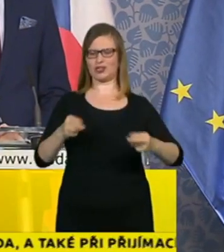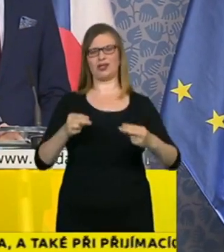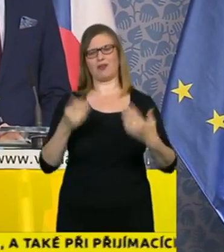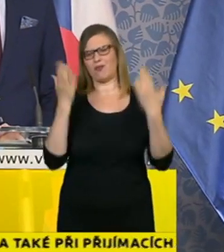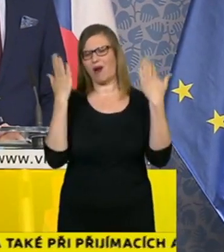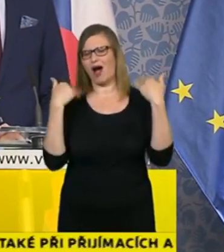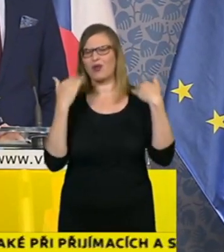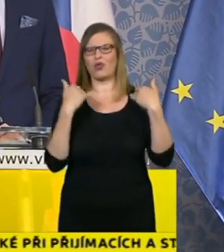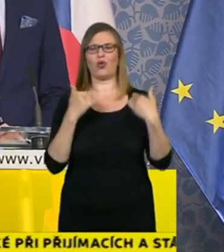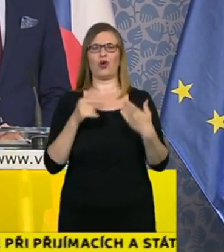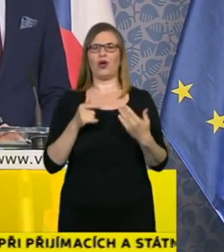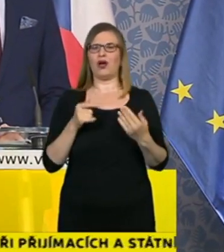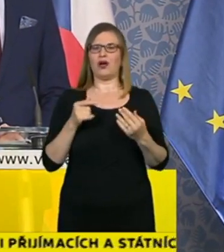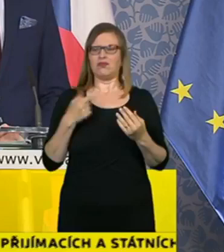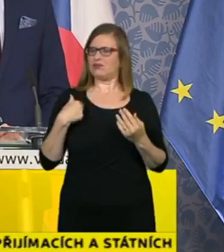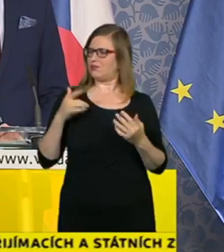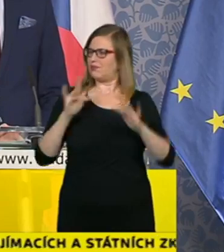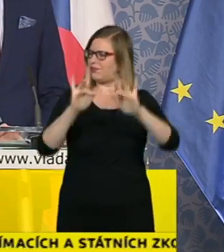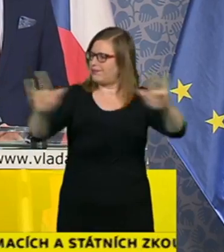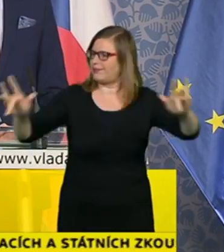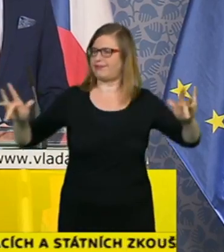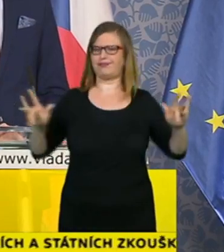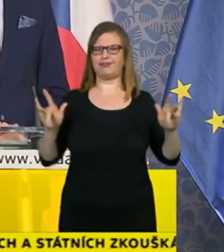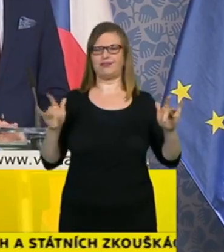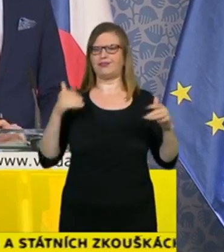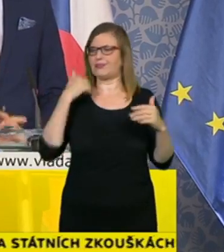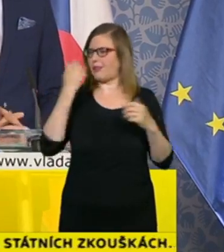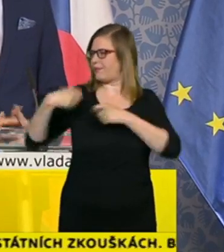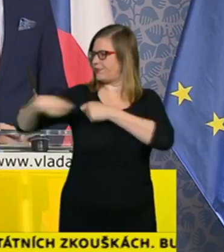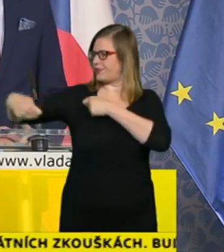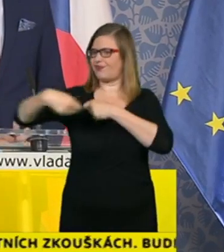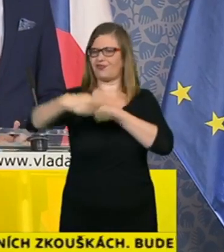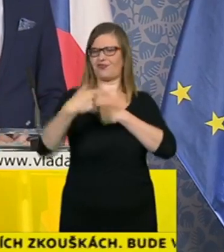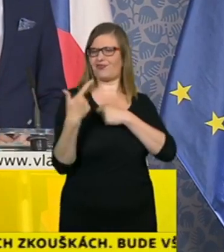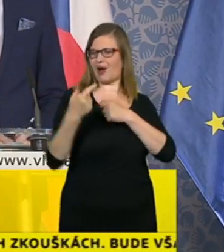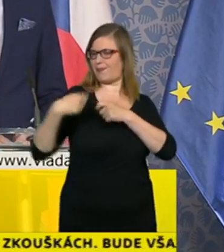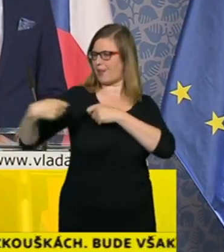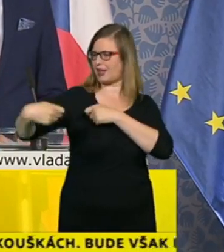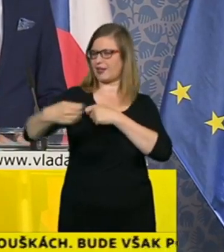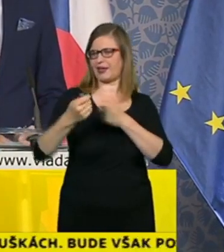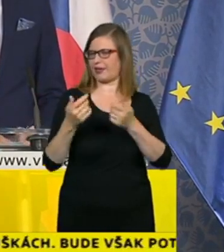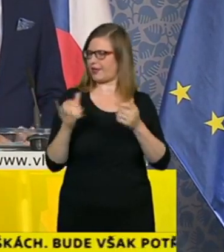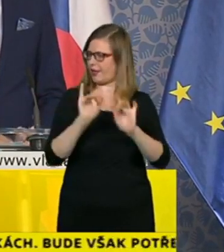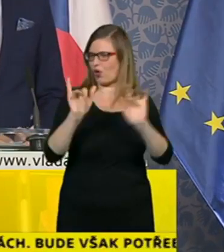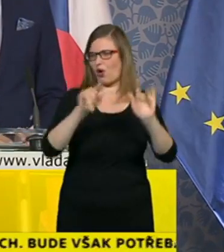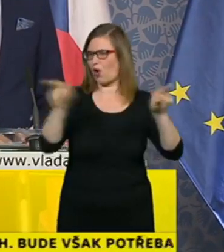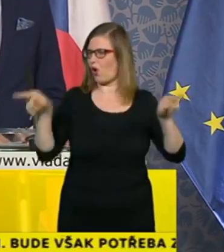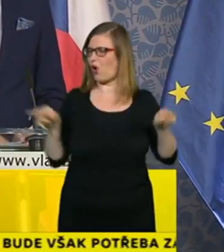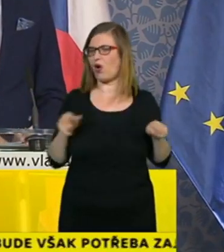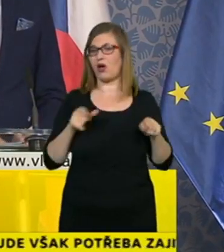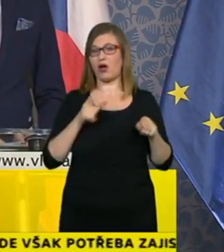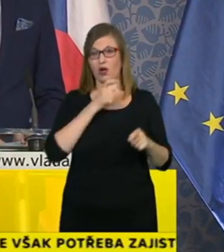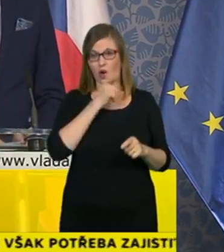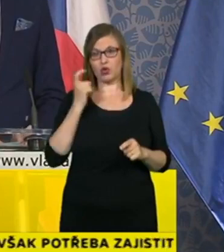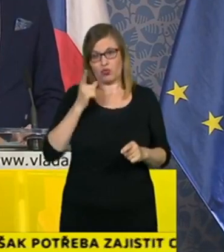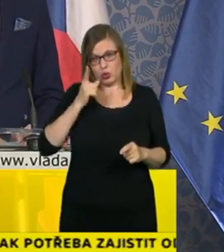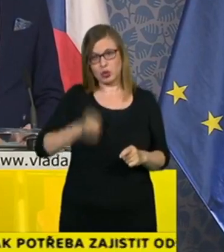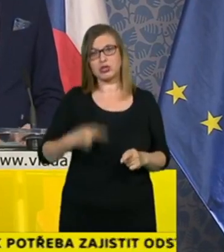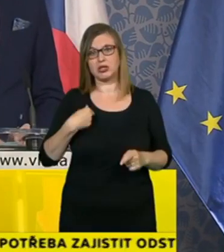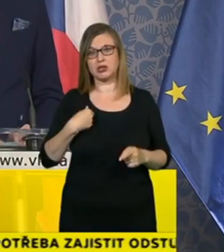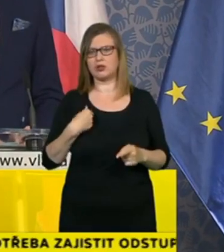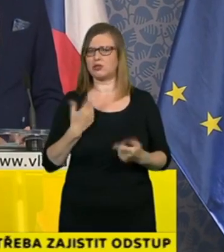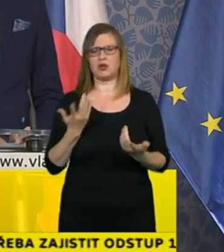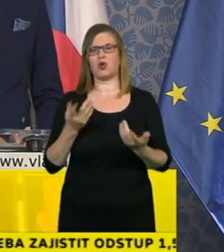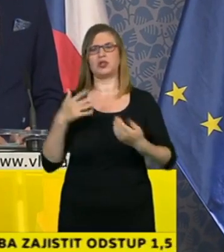v perimetru 2 metrů žádného člověka, tak jaký smysl dává stále tu roušku nosit, pokud